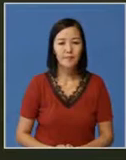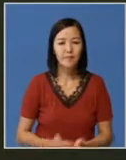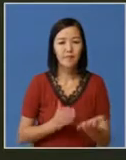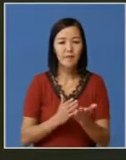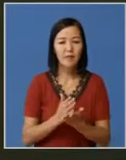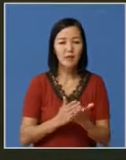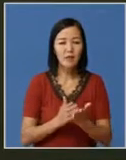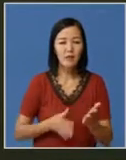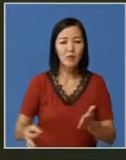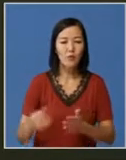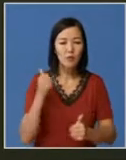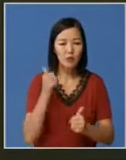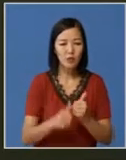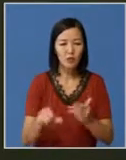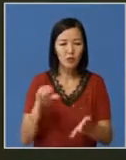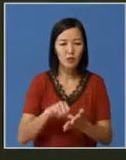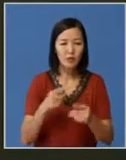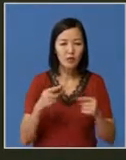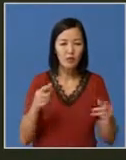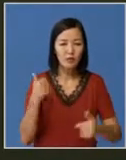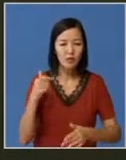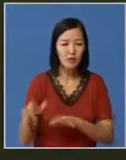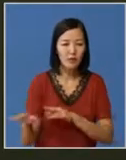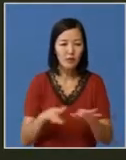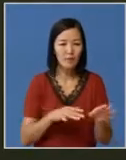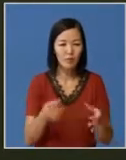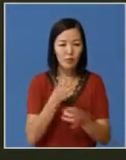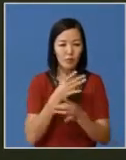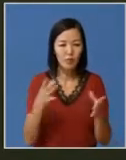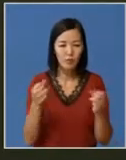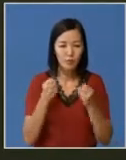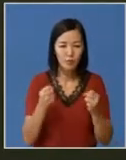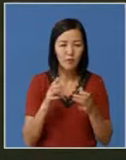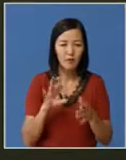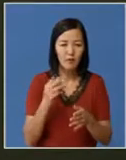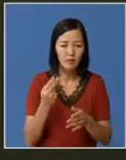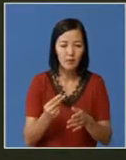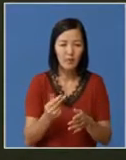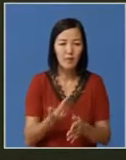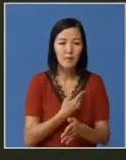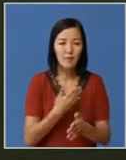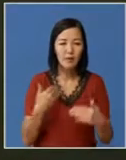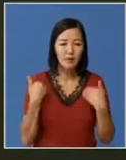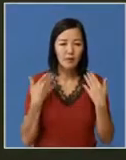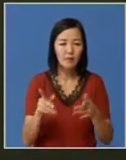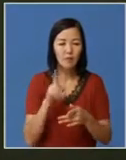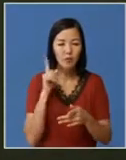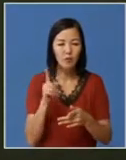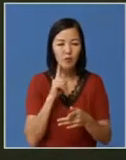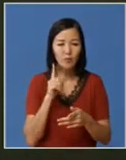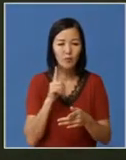Ветераны области часто участвуют в различных мероприятиях – в культурных, спортивных, социальных. Мы хотим показать молодому